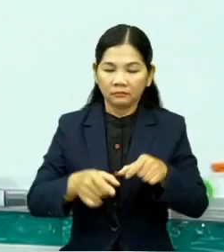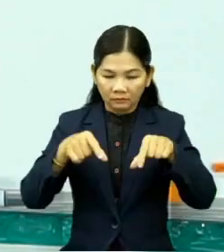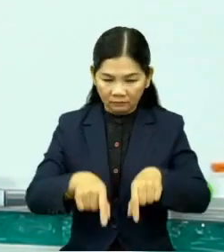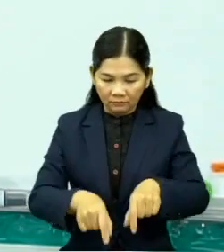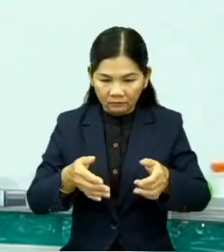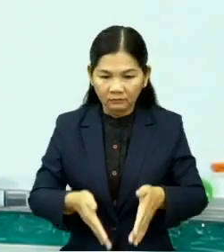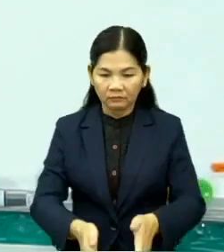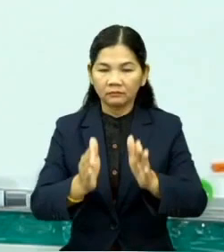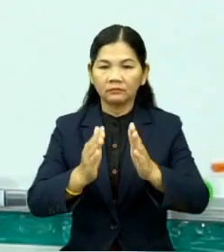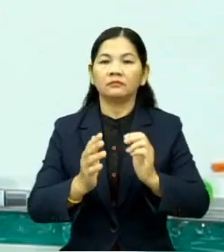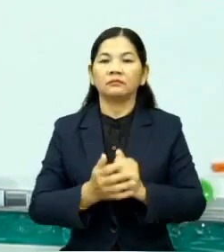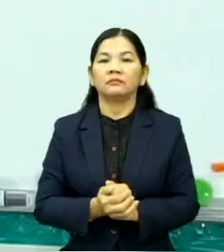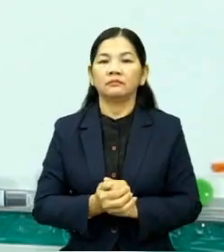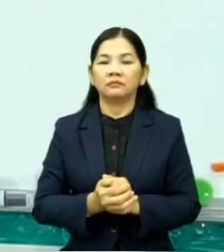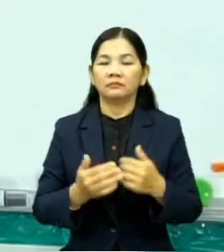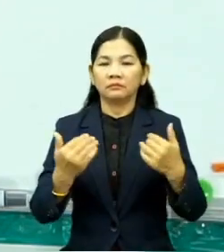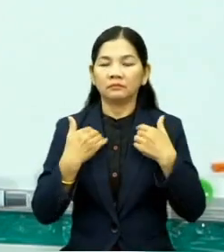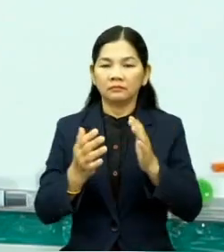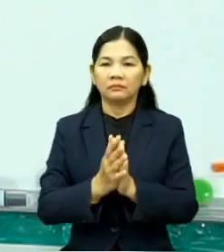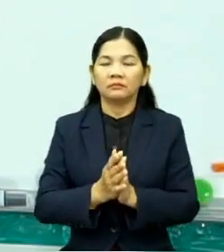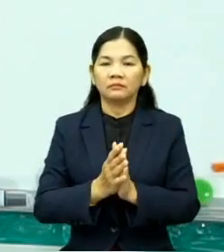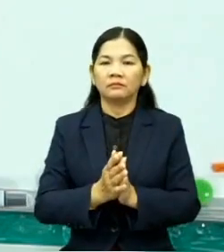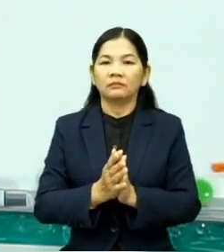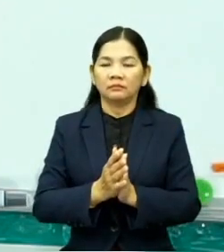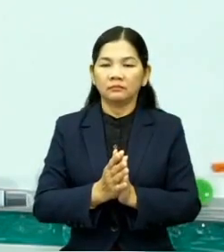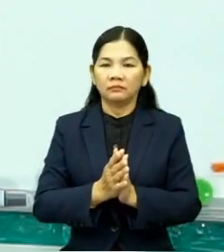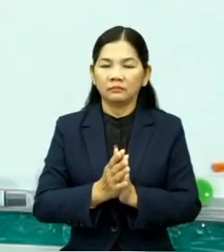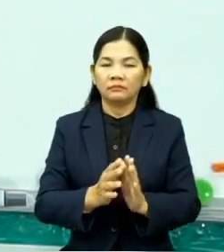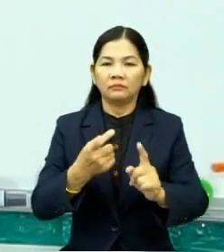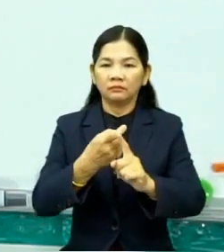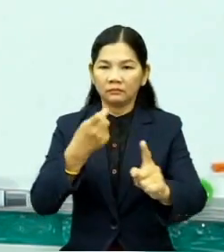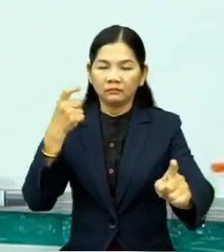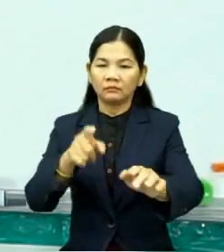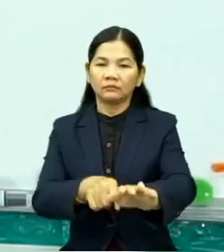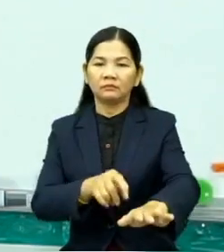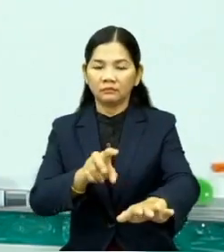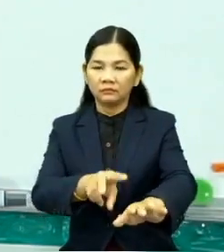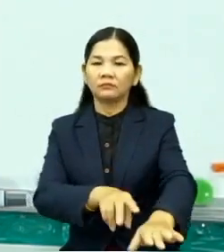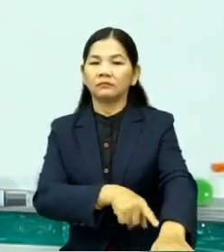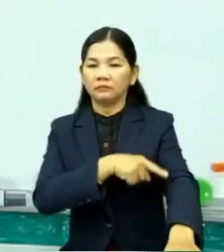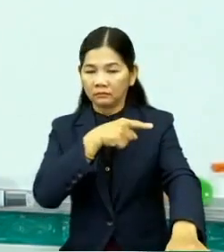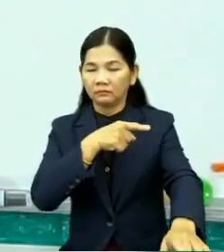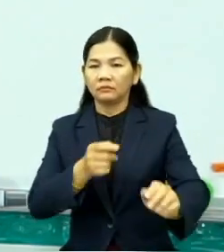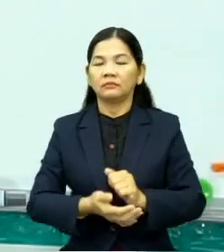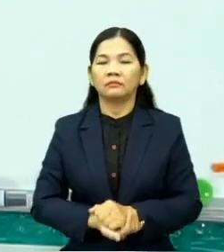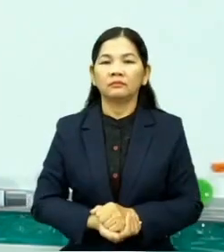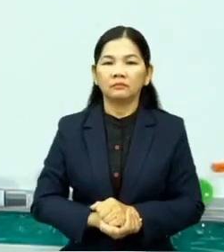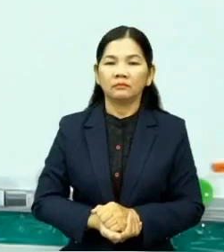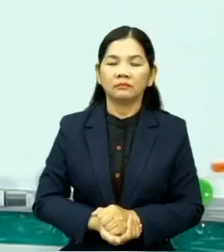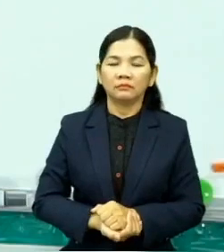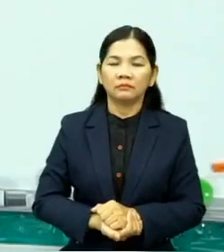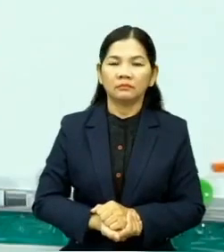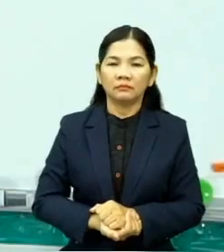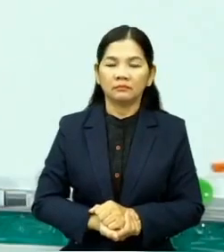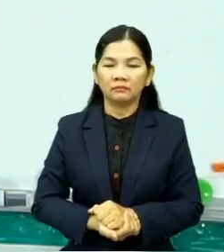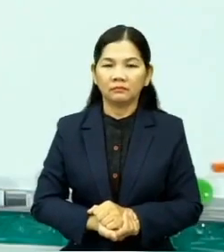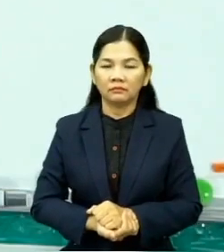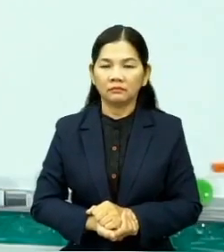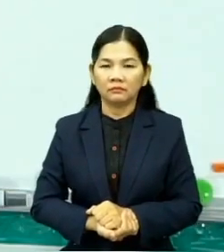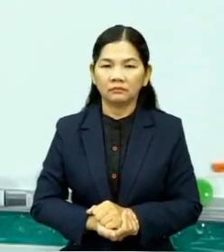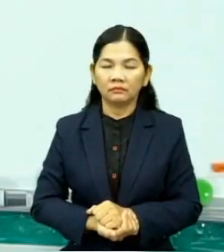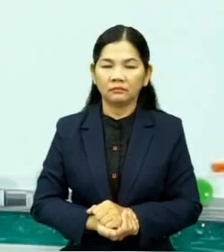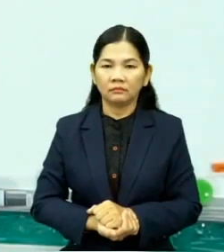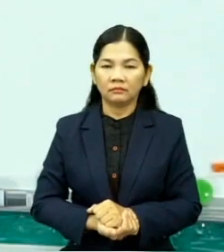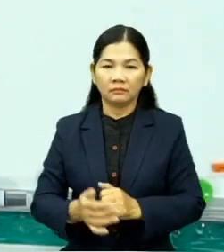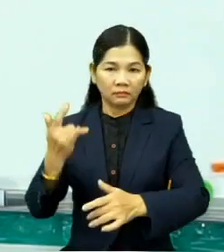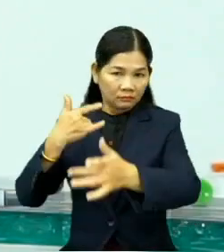មានឡើងអស់កាលដ៏យូរលង់មកហើយប